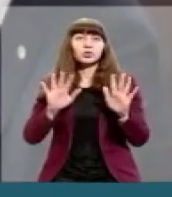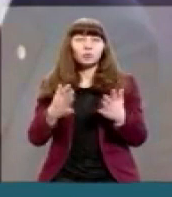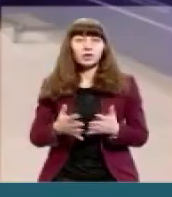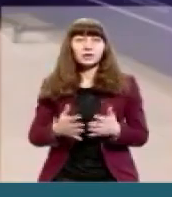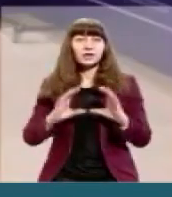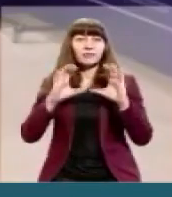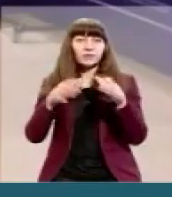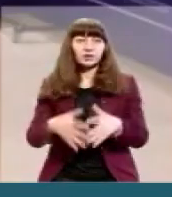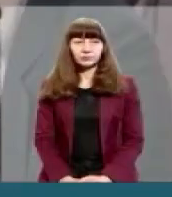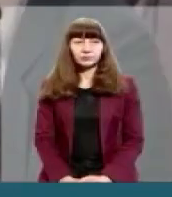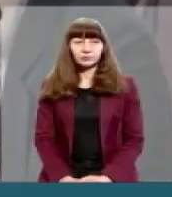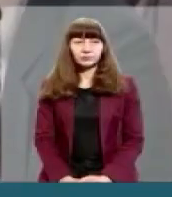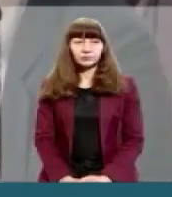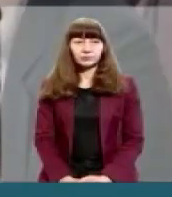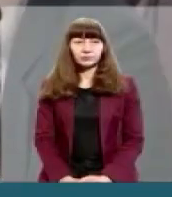ситуация.